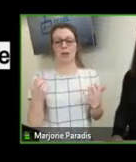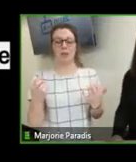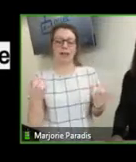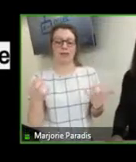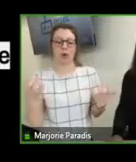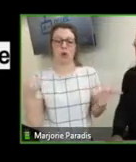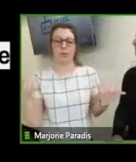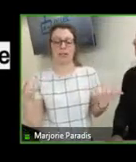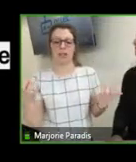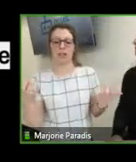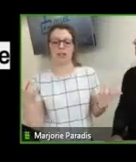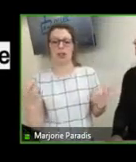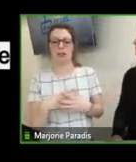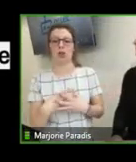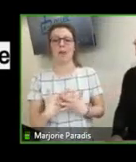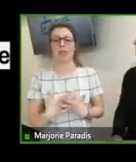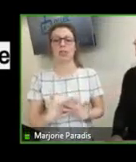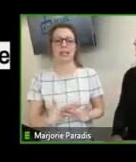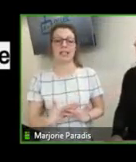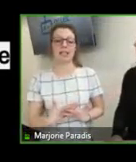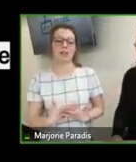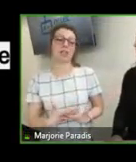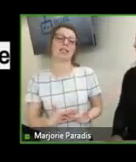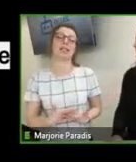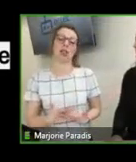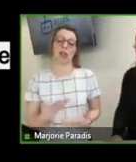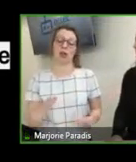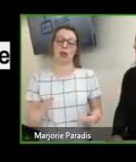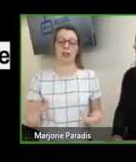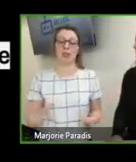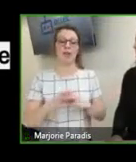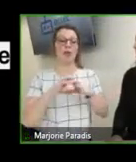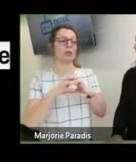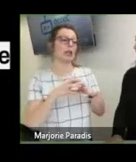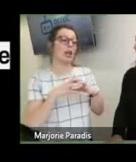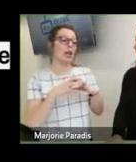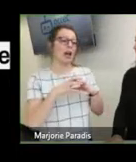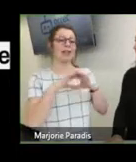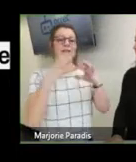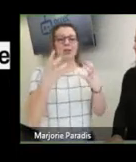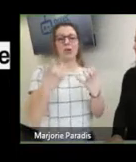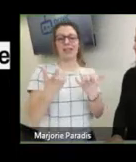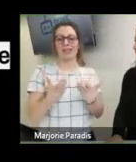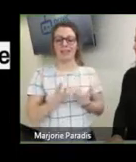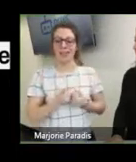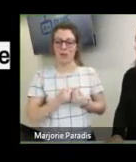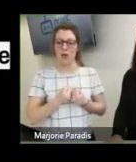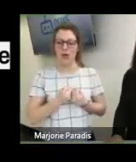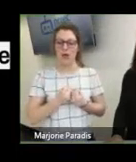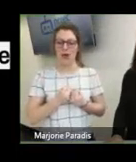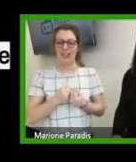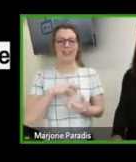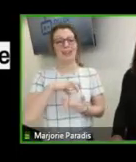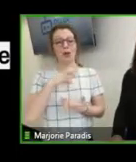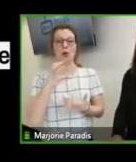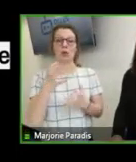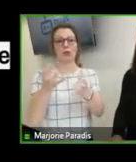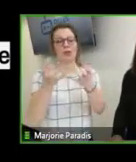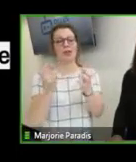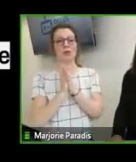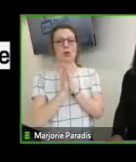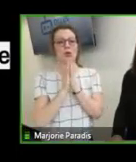Lui, on appelle ça l'algorithme de personnalisation, parce que ces algorithmes-là, évidemment, vont venir individualiser ou créer